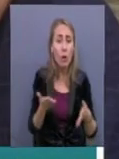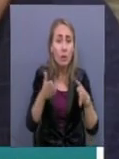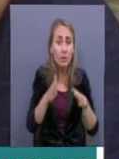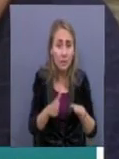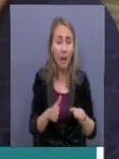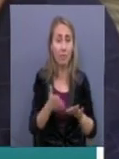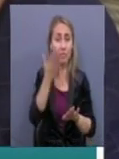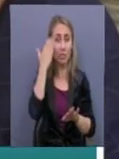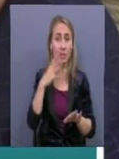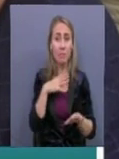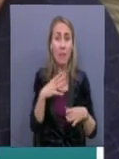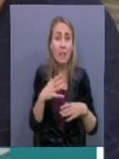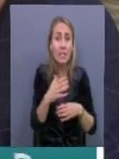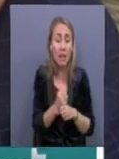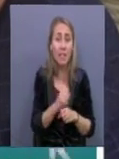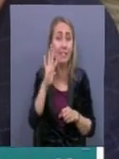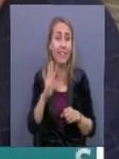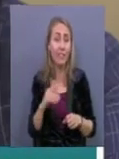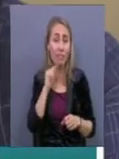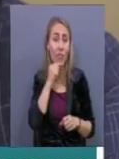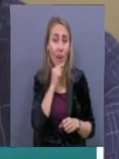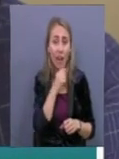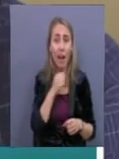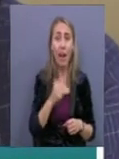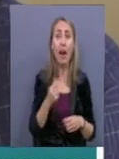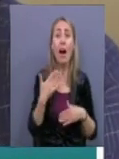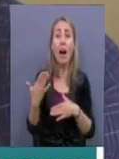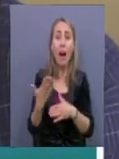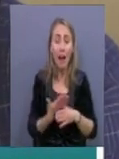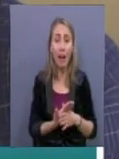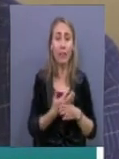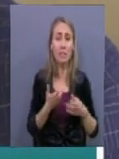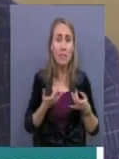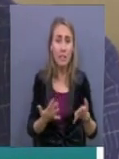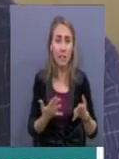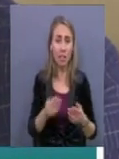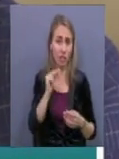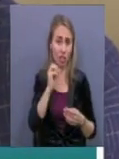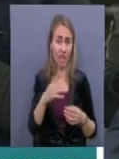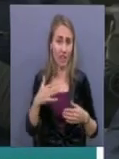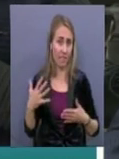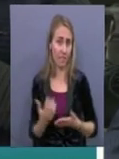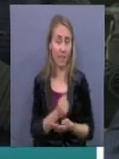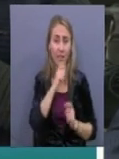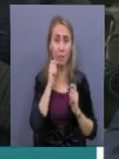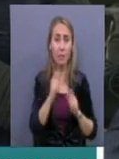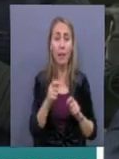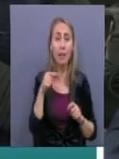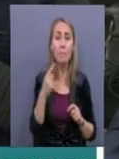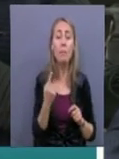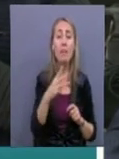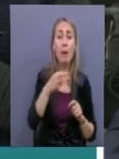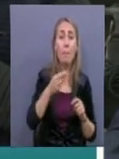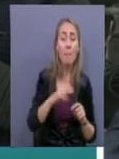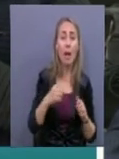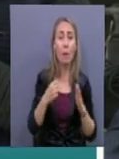8-де дейін еліміздің әр азаматы түбіртекті талап етіп жүлден ұтып ал акциясына қатысуға мүмкіндік алды. Брифинг барысында сондай-ақ маңызды